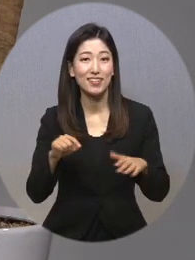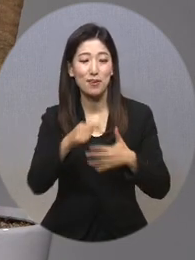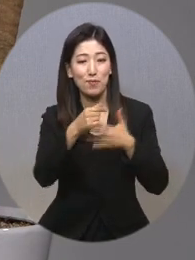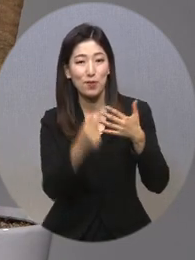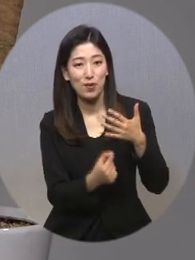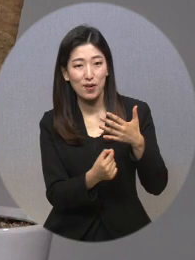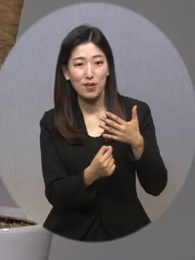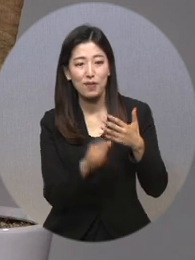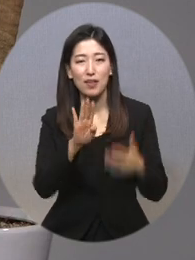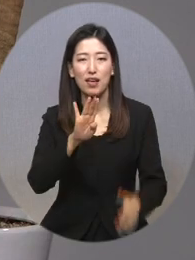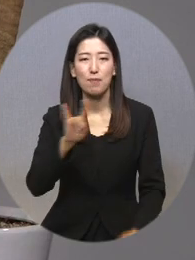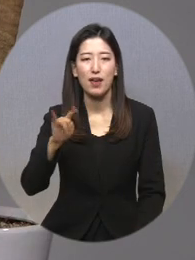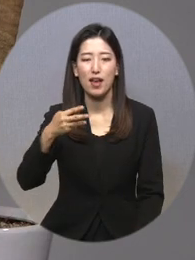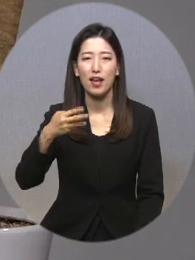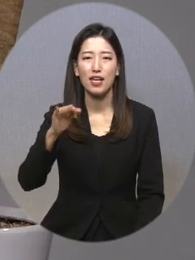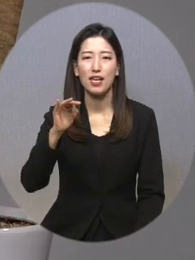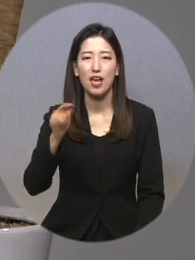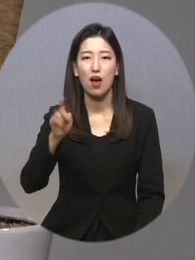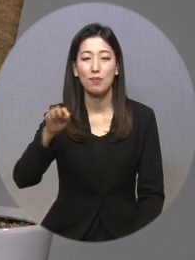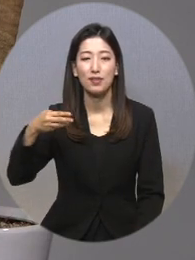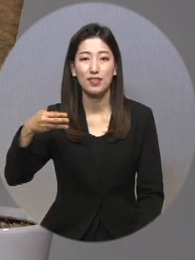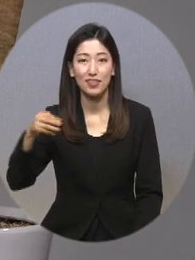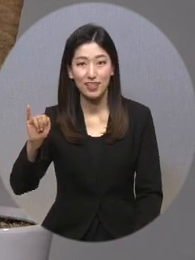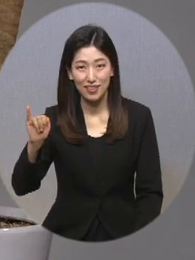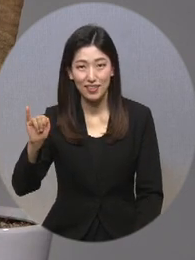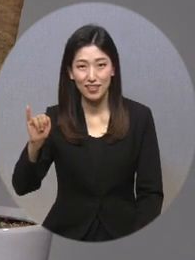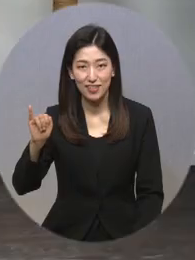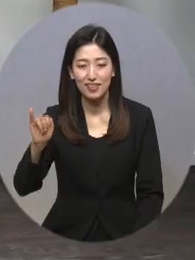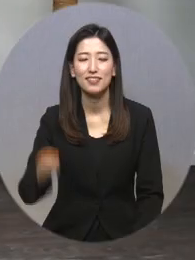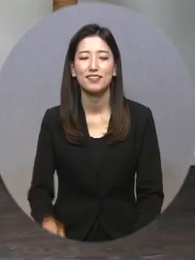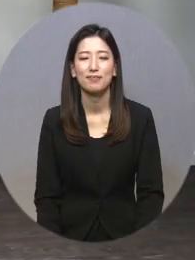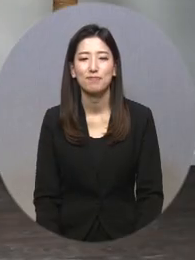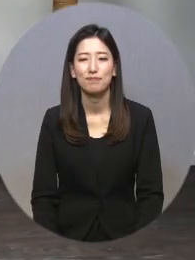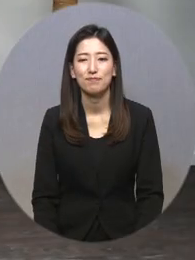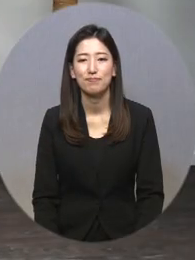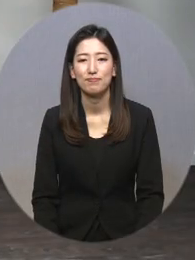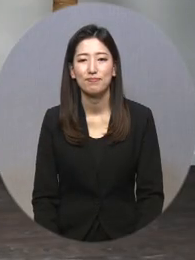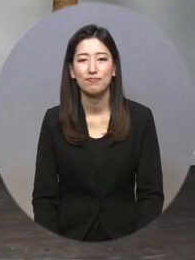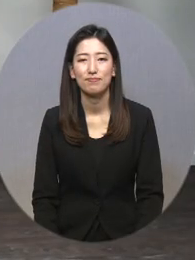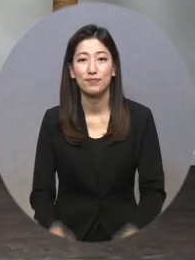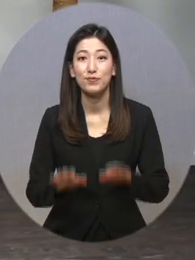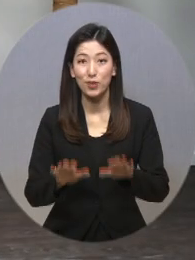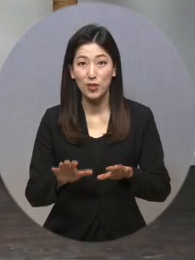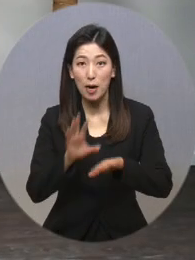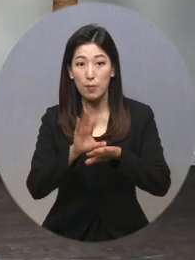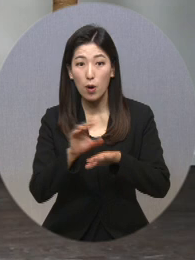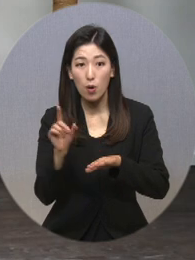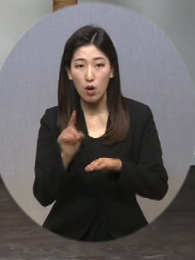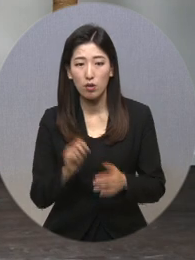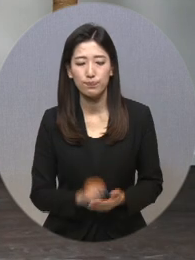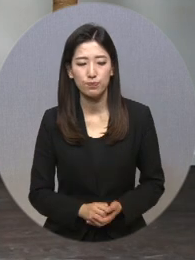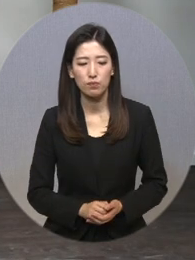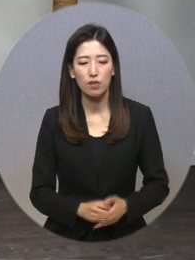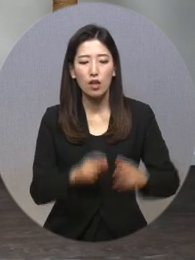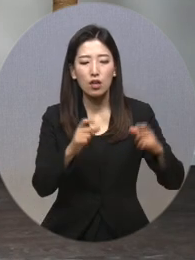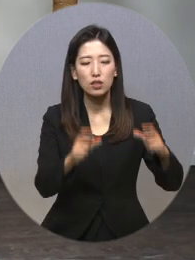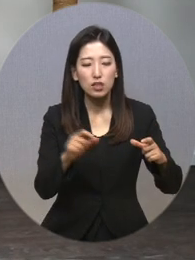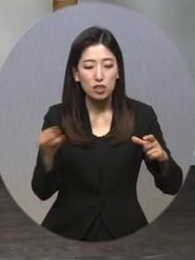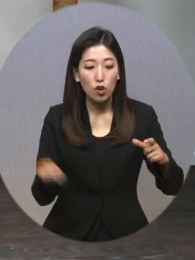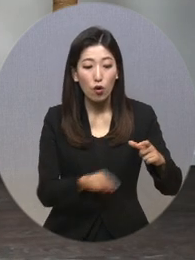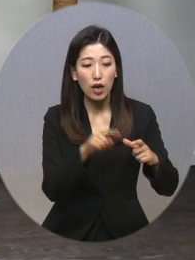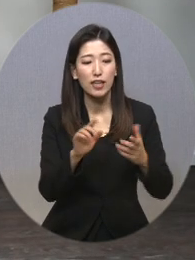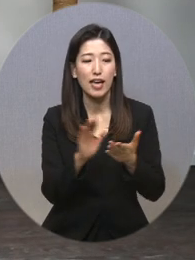진행을 맡은 복지TV 아나운서 김시연입니다. 배리어 프리 코리아는 이제 지역의 나눔과